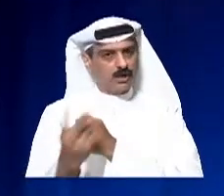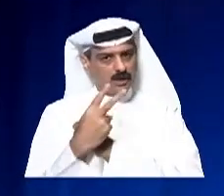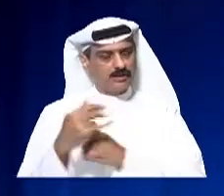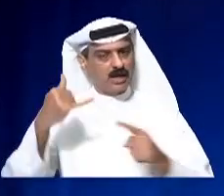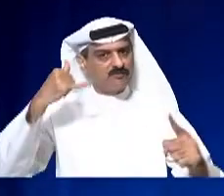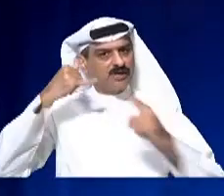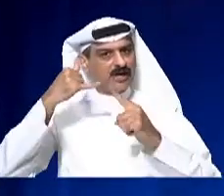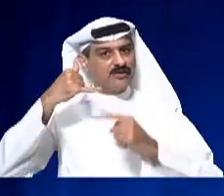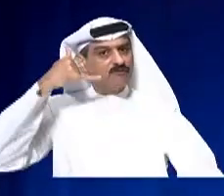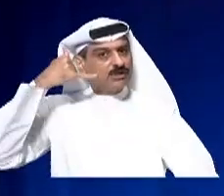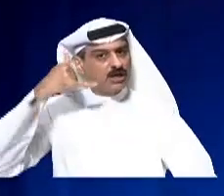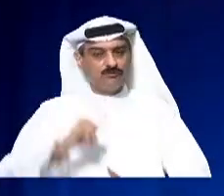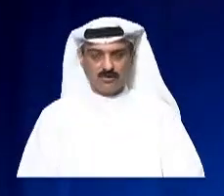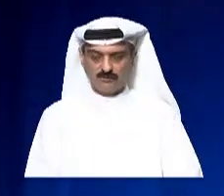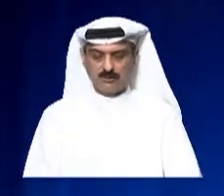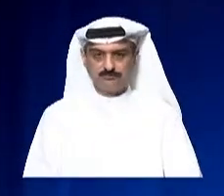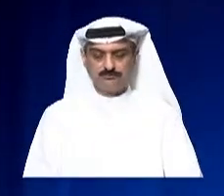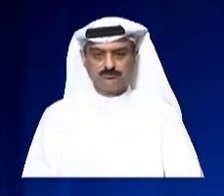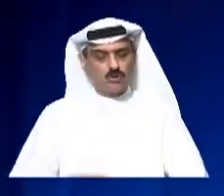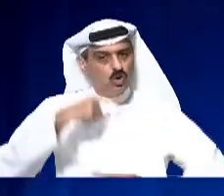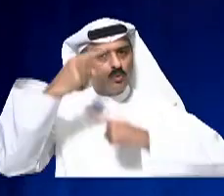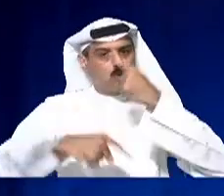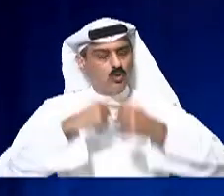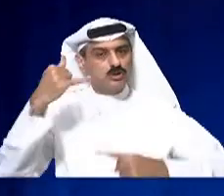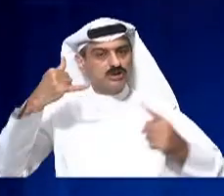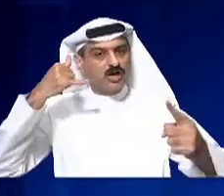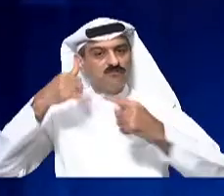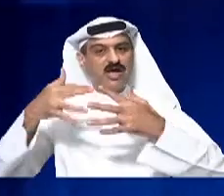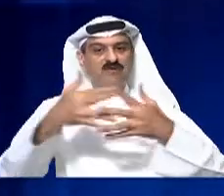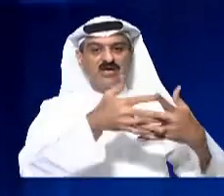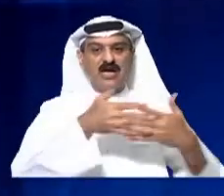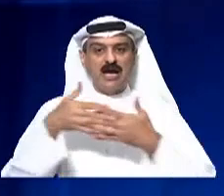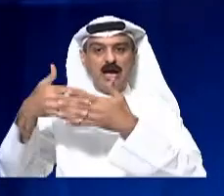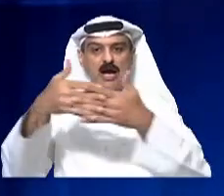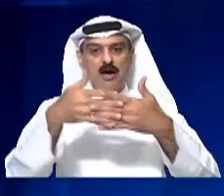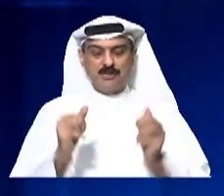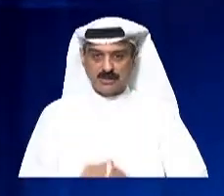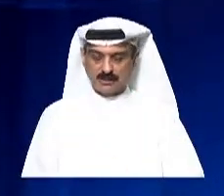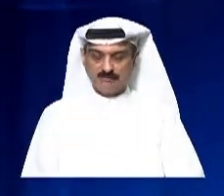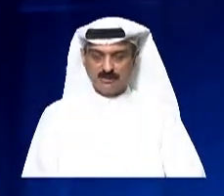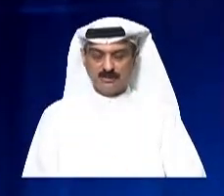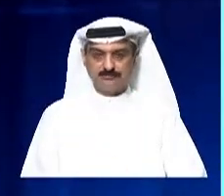الاتصالات والتواصل مع السفارة في واشنطن على هاتف الطوارئ.